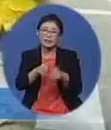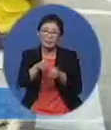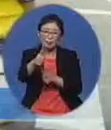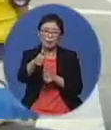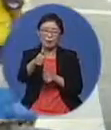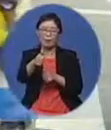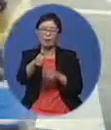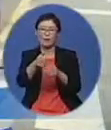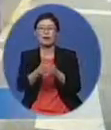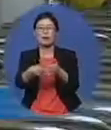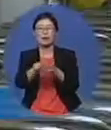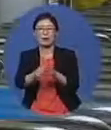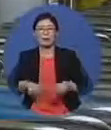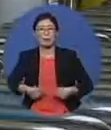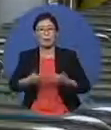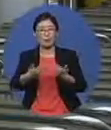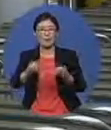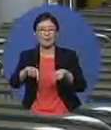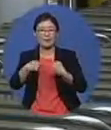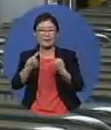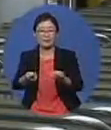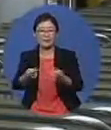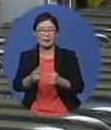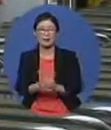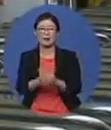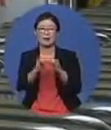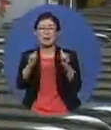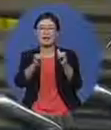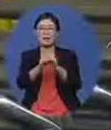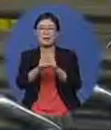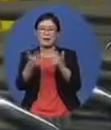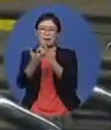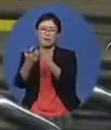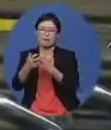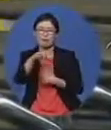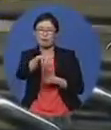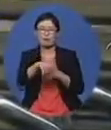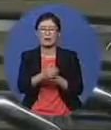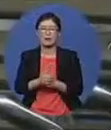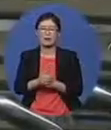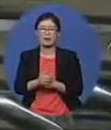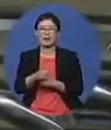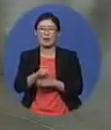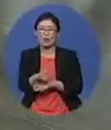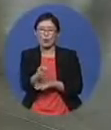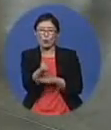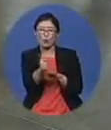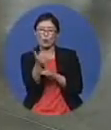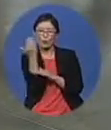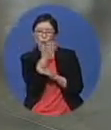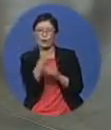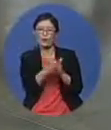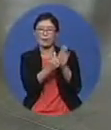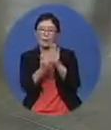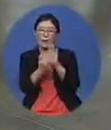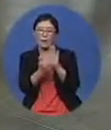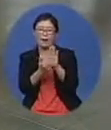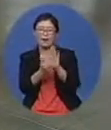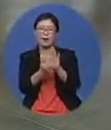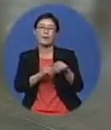자원봉사를 자처하고 있습니다. 유동인구가 많은 곳을 찾아다니면서 방역활동에 나서고 메르스를